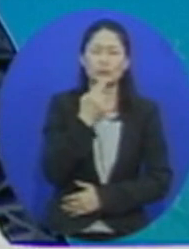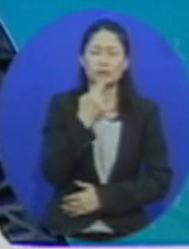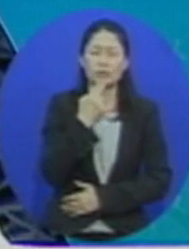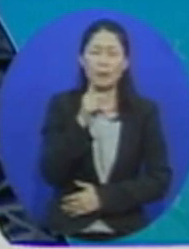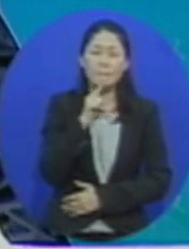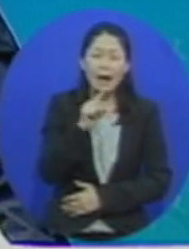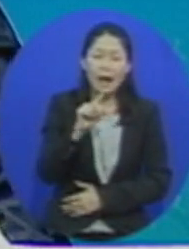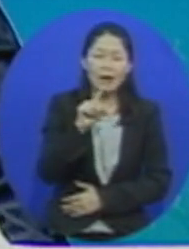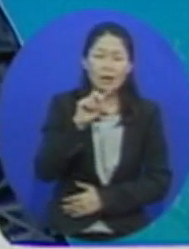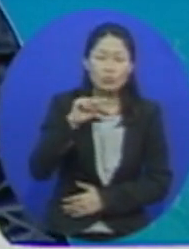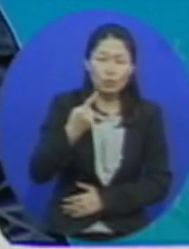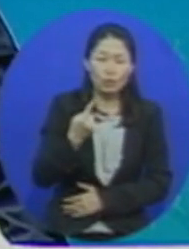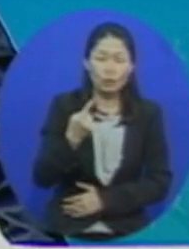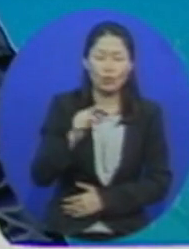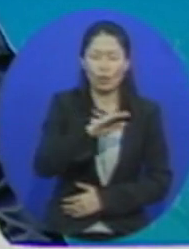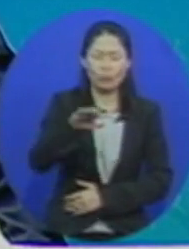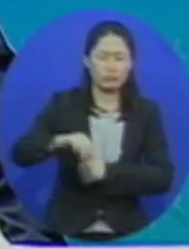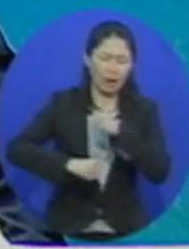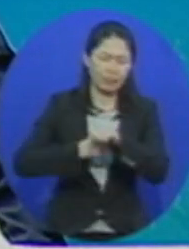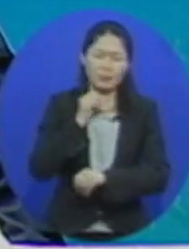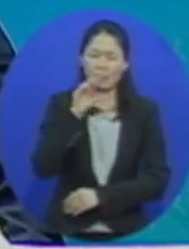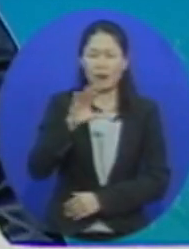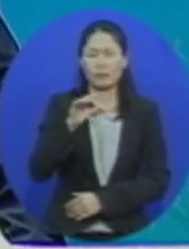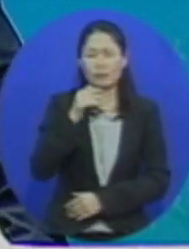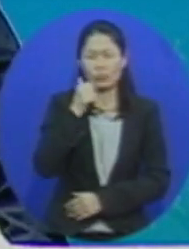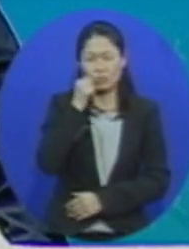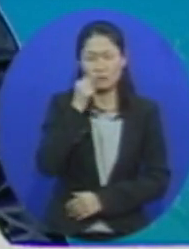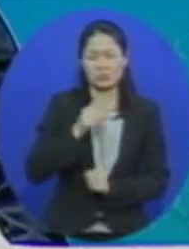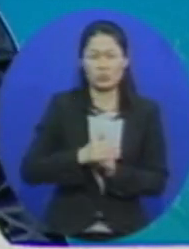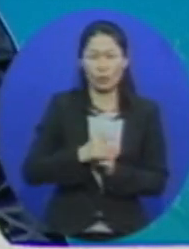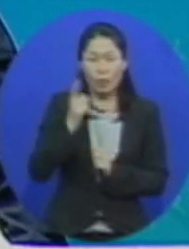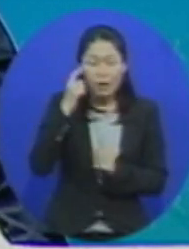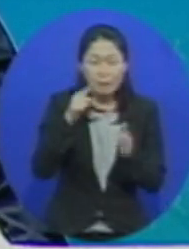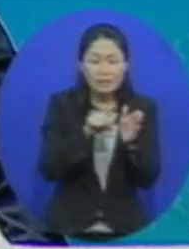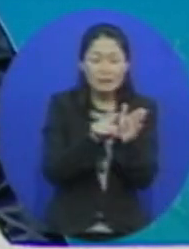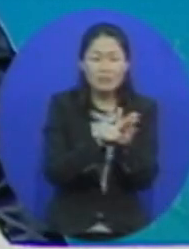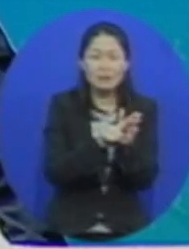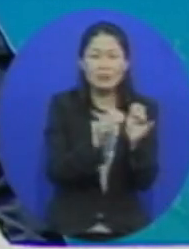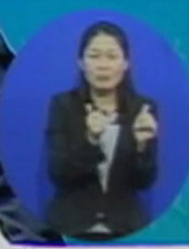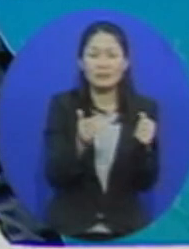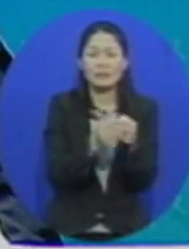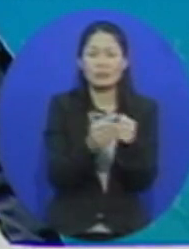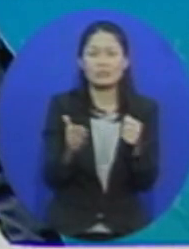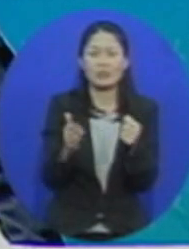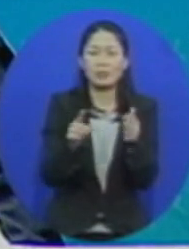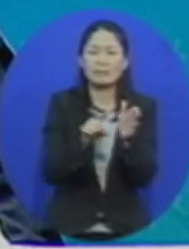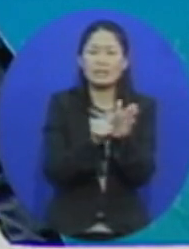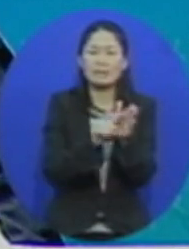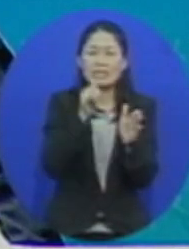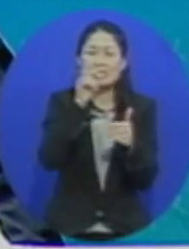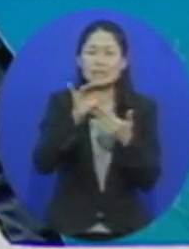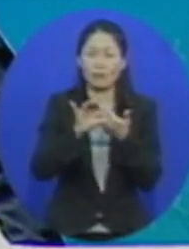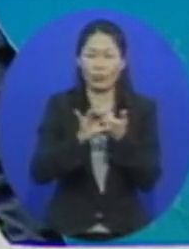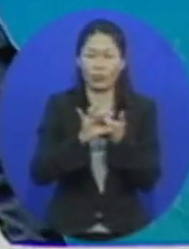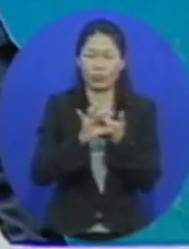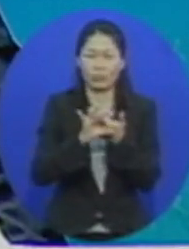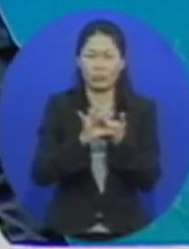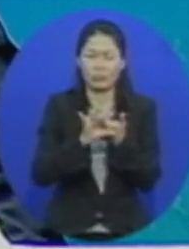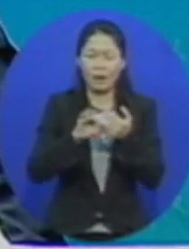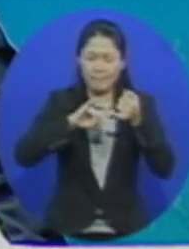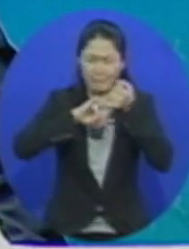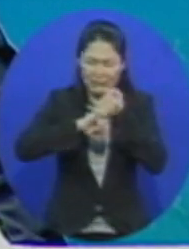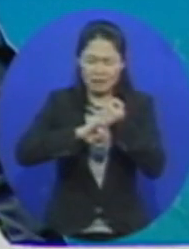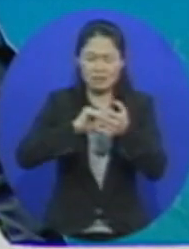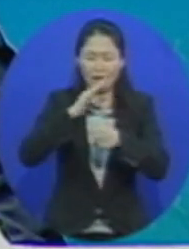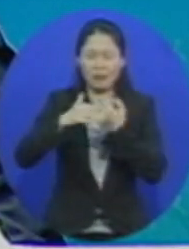해도 여러분 마음대로 못 하는 거죠 그게 믿는 거잖아요 믿음이 있으면 반드시